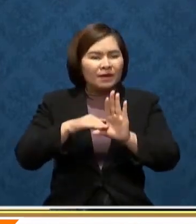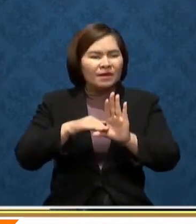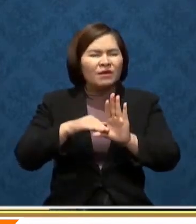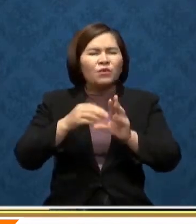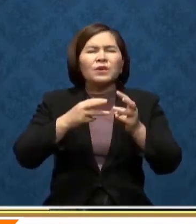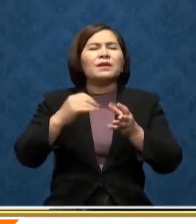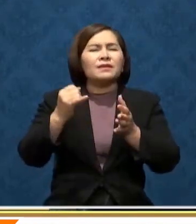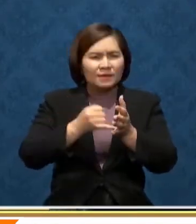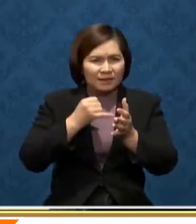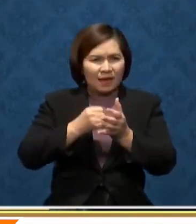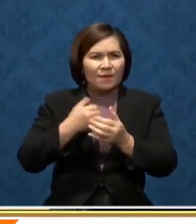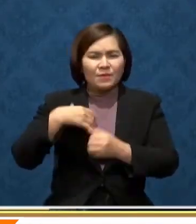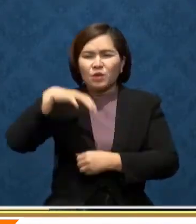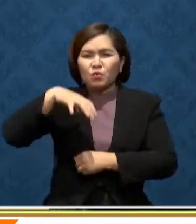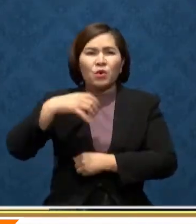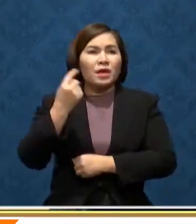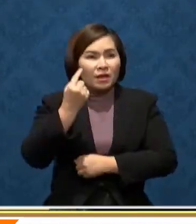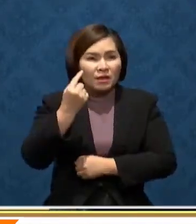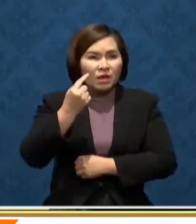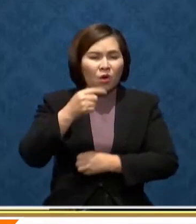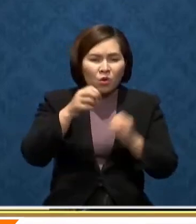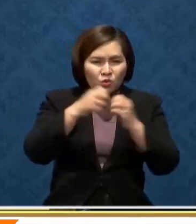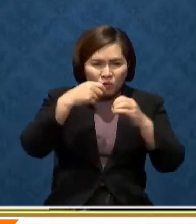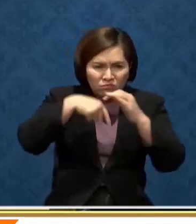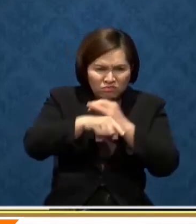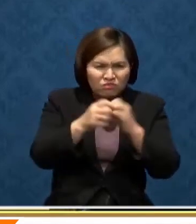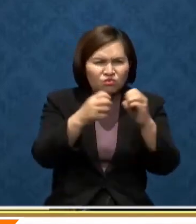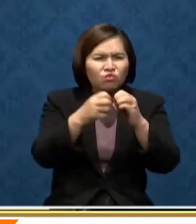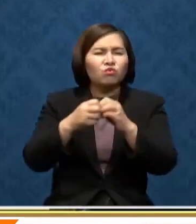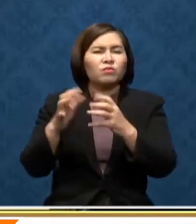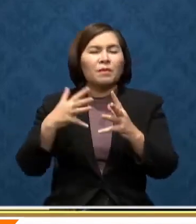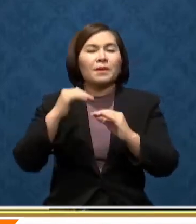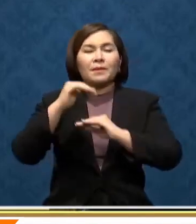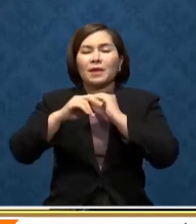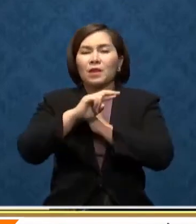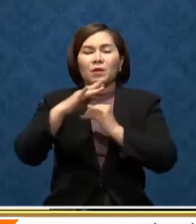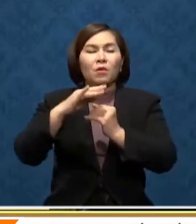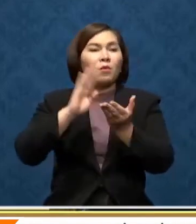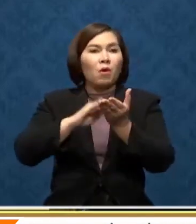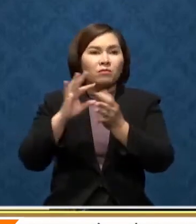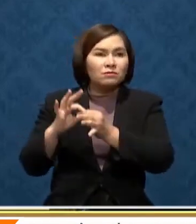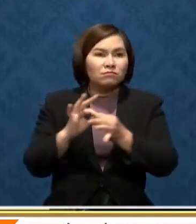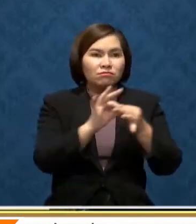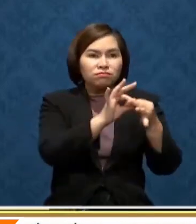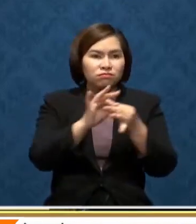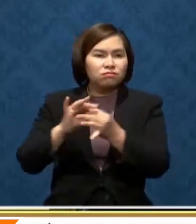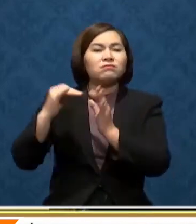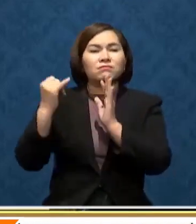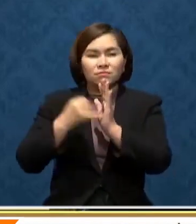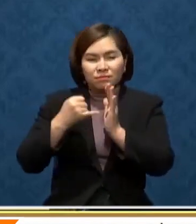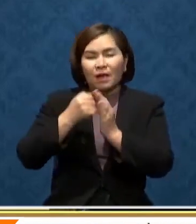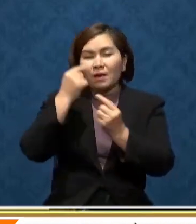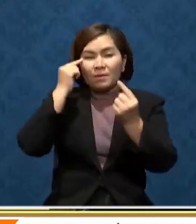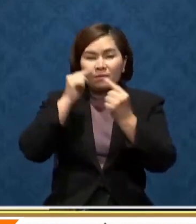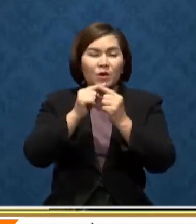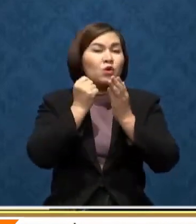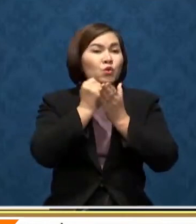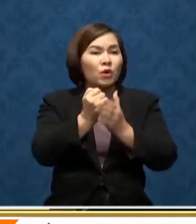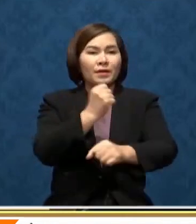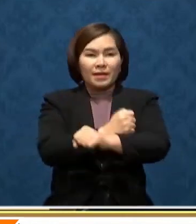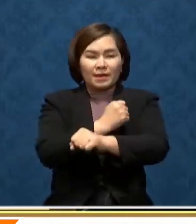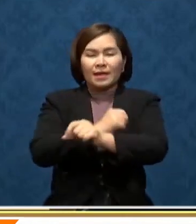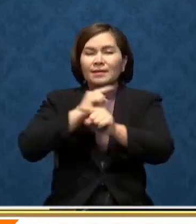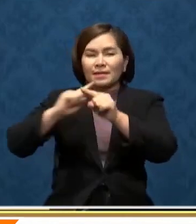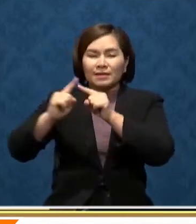ภายใต้หน่วยงานเดียวไม่ซับซ้อนพัฒนาระบบต่างๆรองรับเชื่อมกับฐานข้อมูลอื่นๆเพื่อให้แรงงานอิสระสามารถ